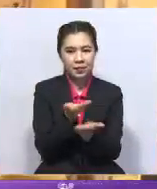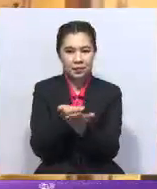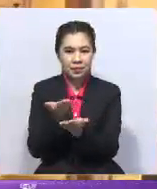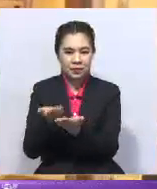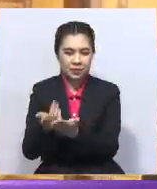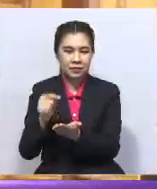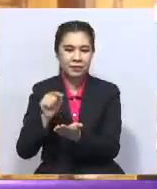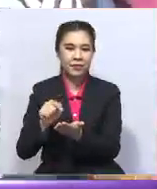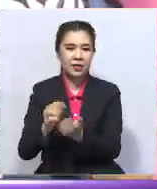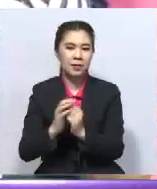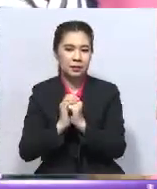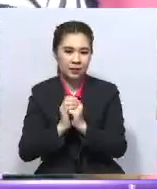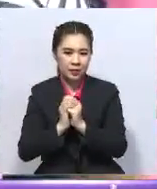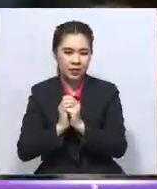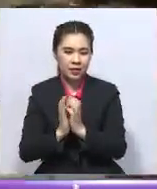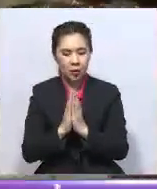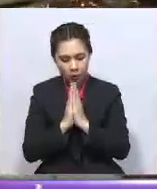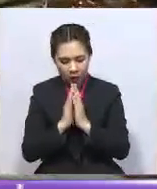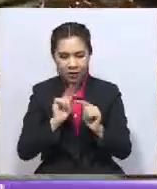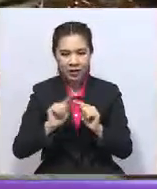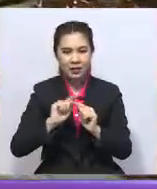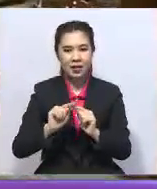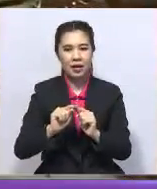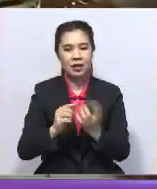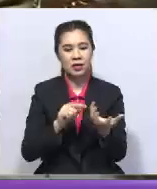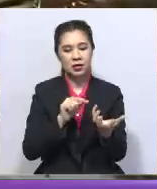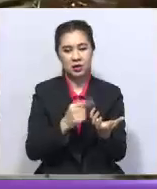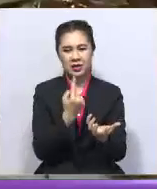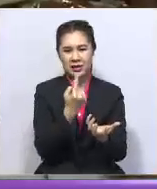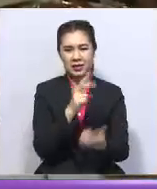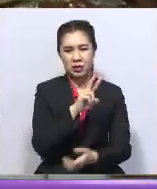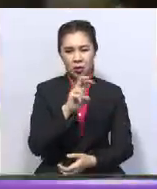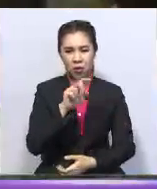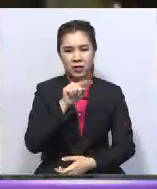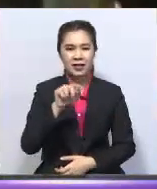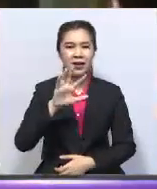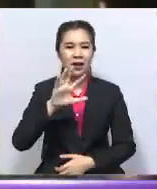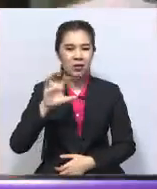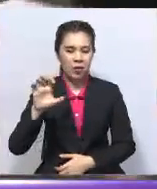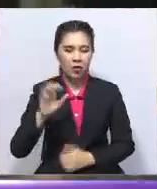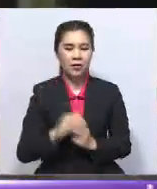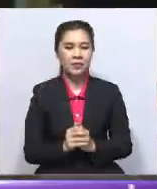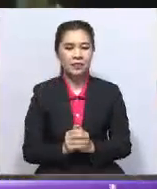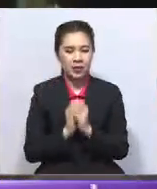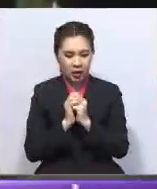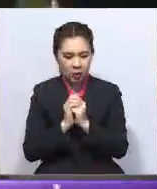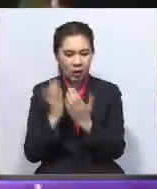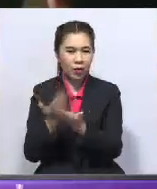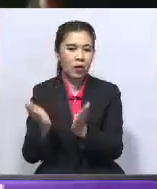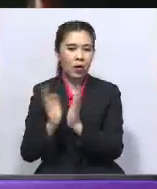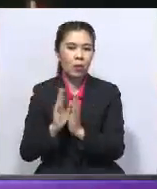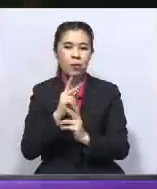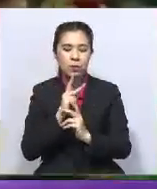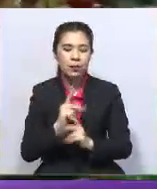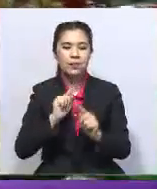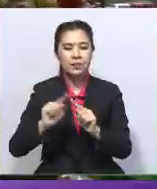ทพเจ้าชัยสิงเอี้ยจะอยู่ที่ราคาชุดละ200บาทถึง500บาทชุดไหว้เจ้าและบรรพบุรุษราคาเริ่มต้